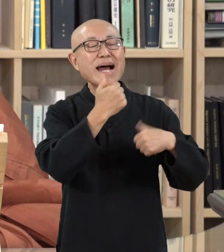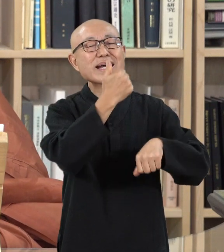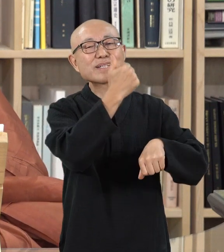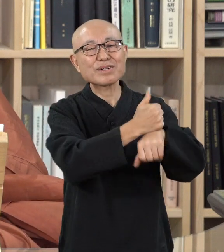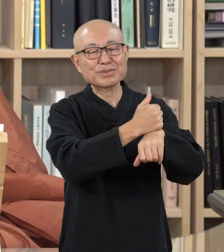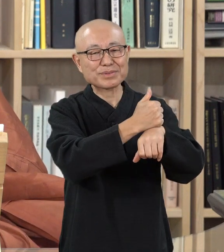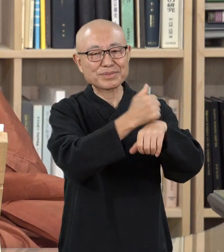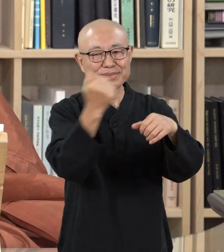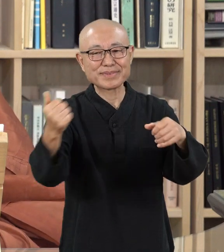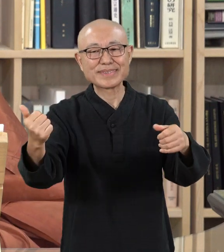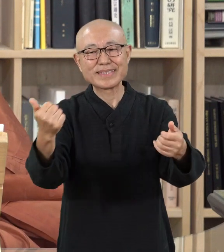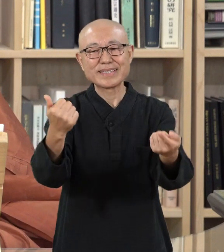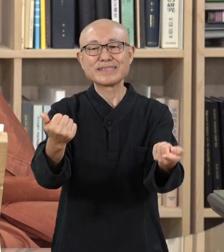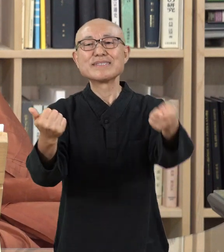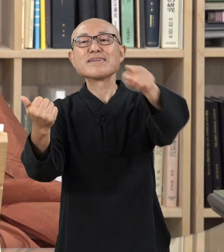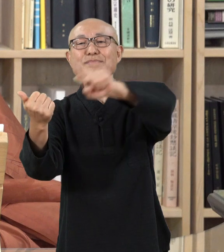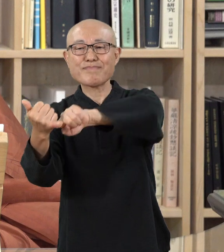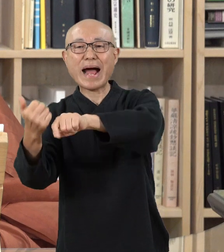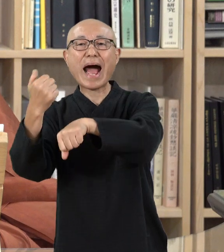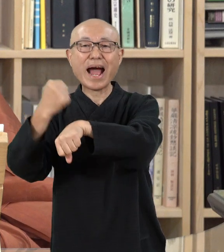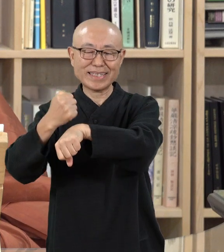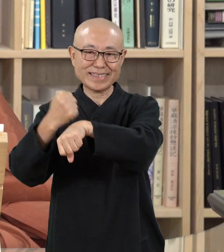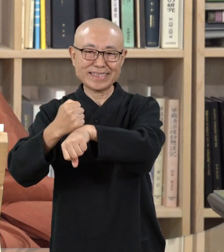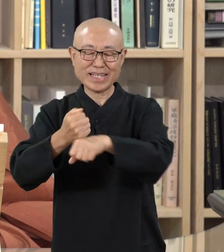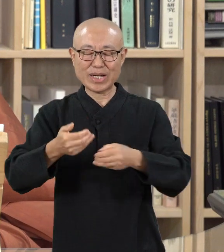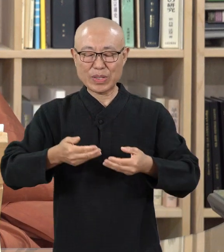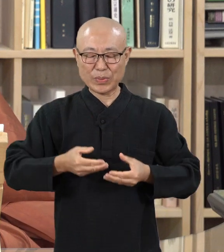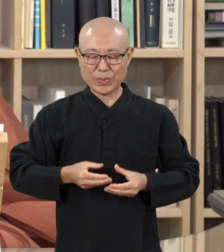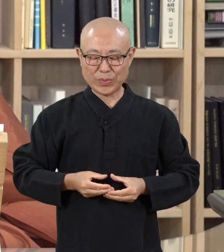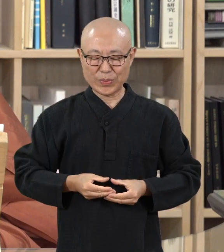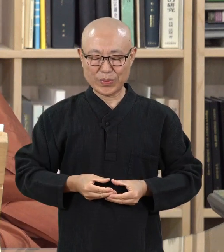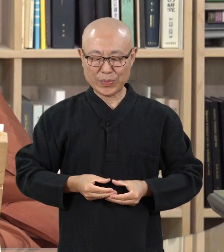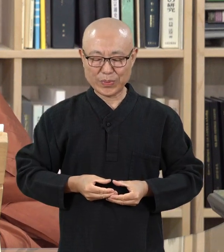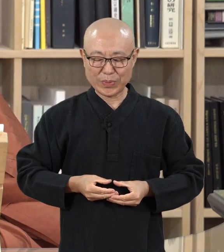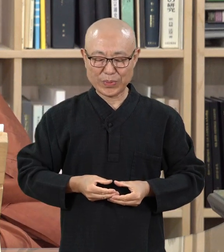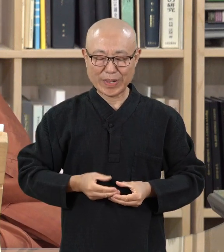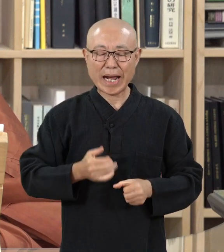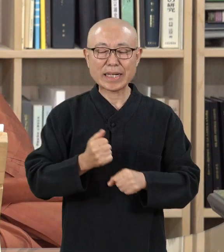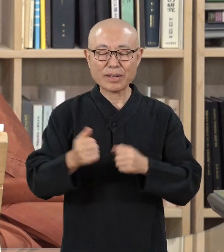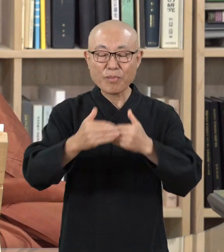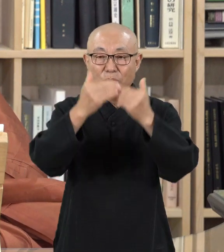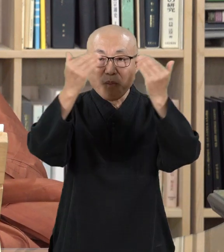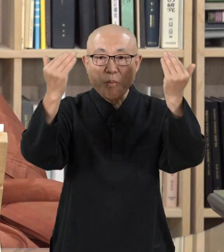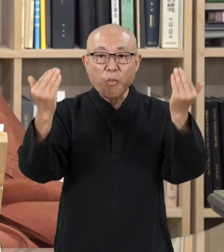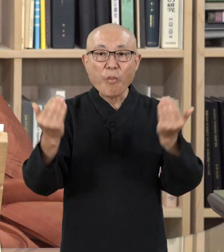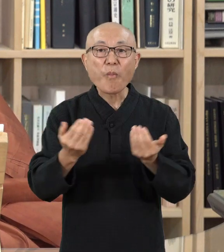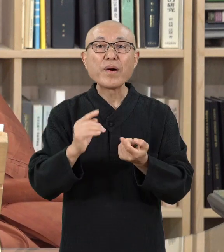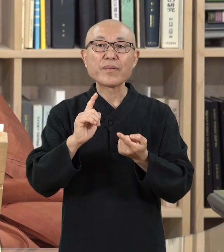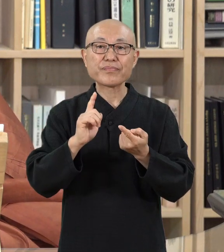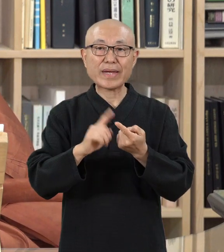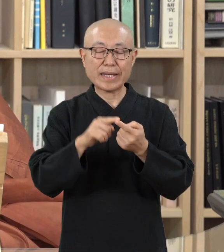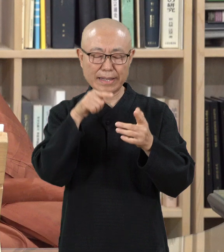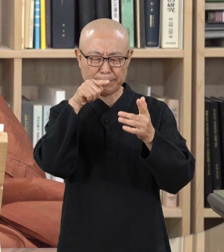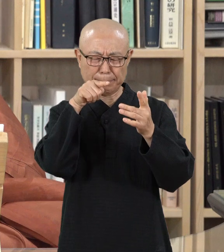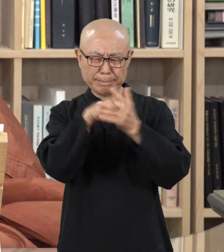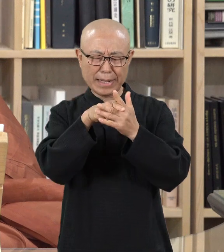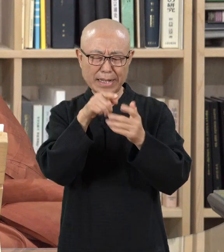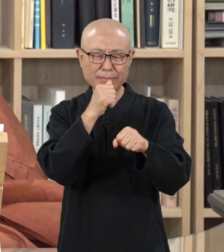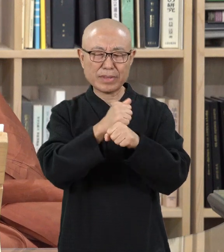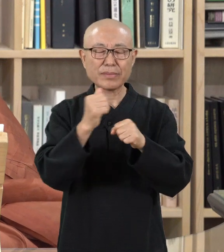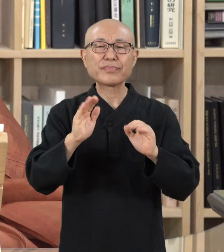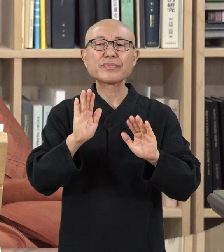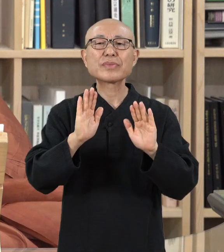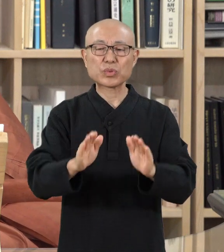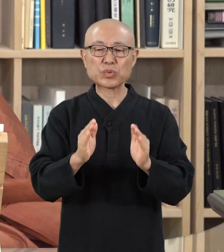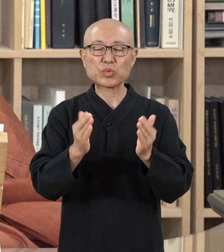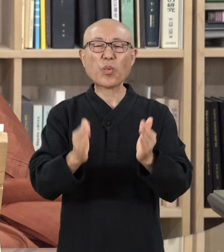이제 그 참으로 그 고요 속에 자신의 모든 그 전체를 내려다보면서 그동안에